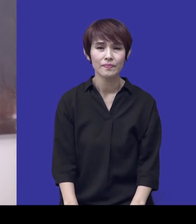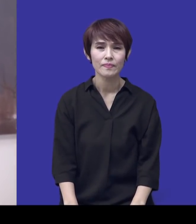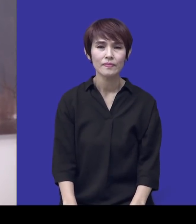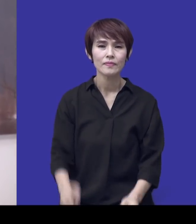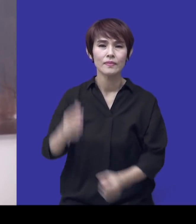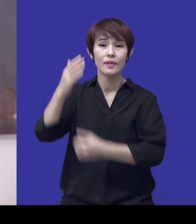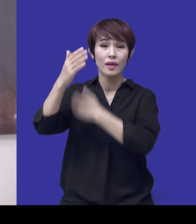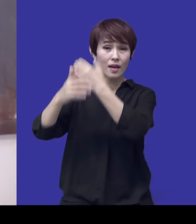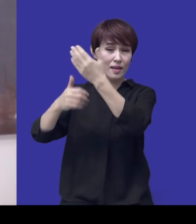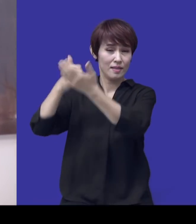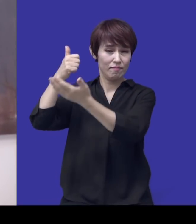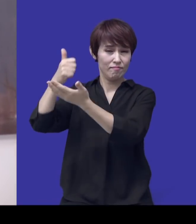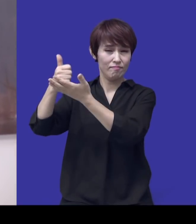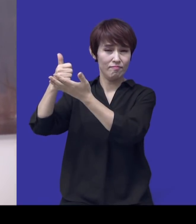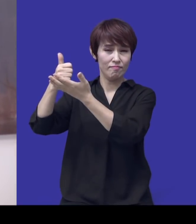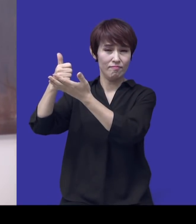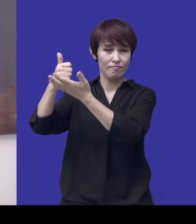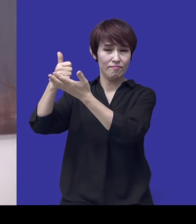하나님의 음성을